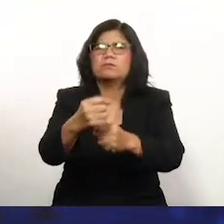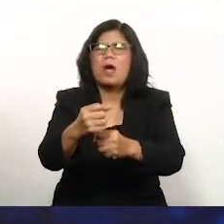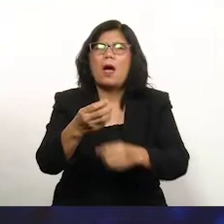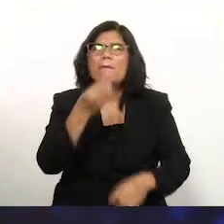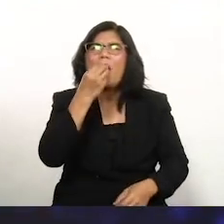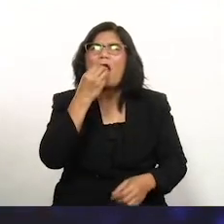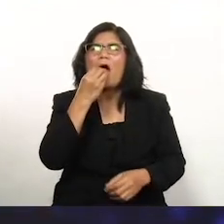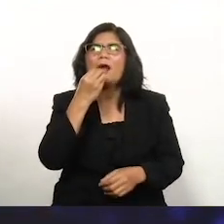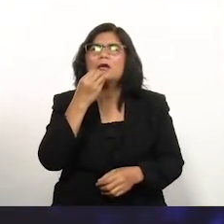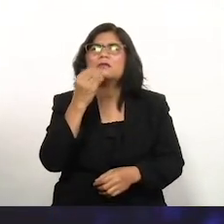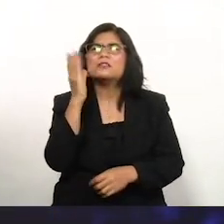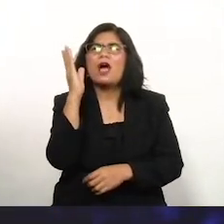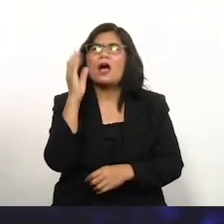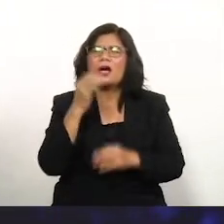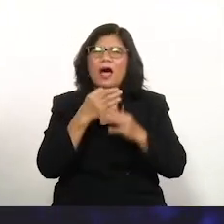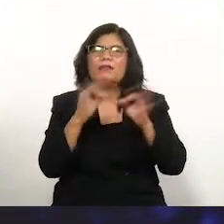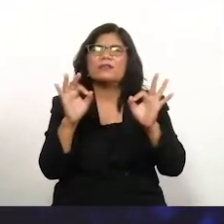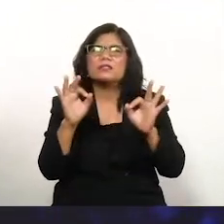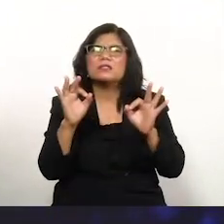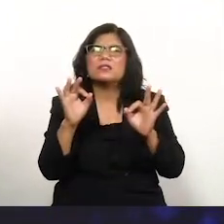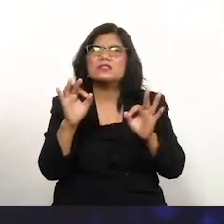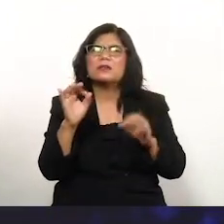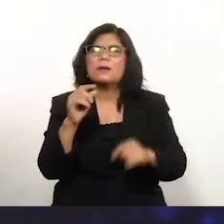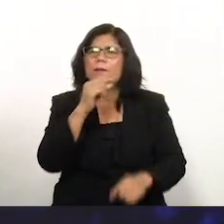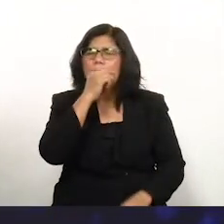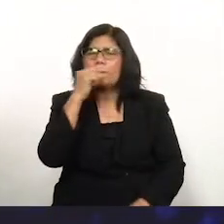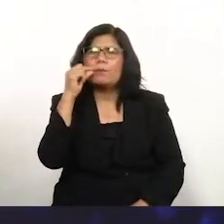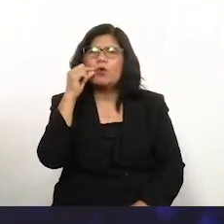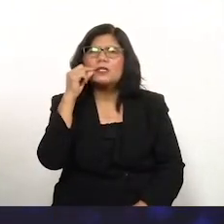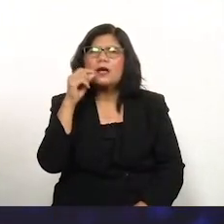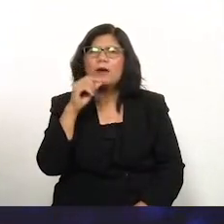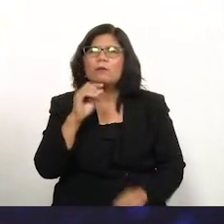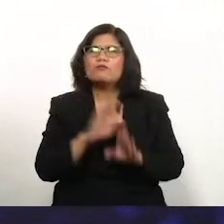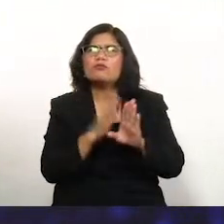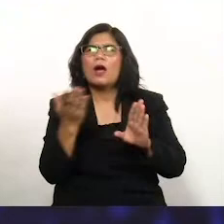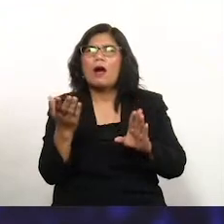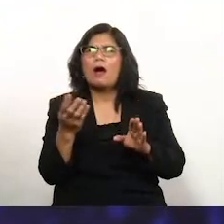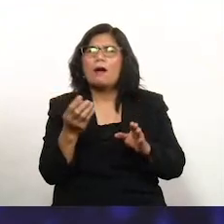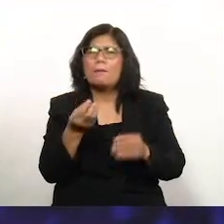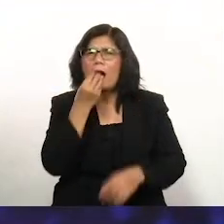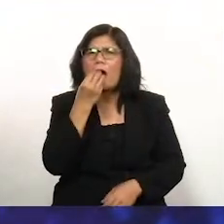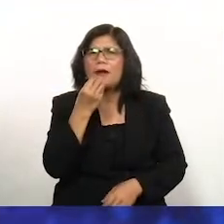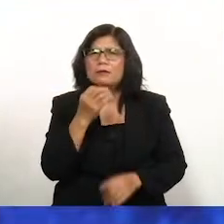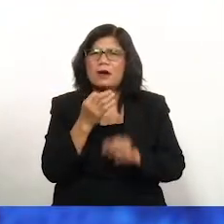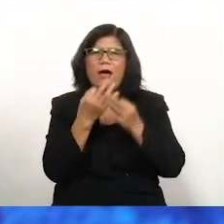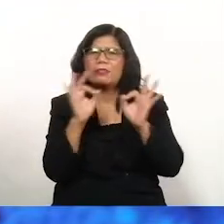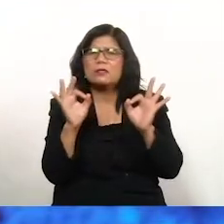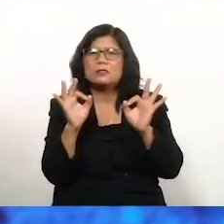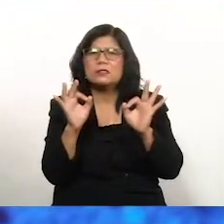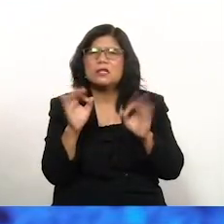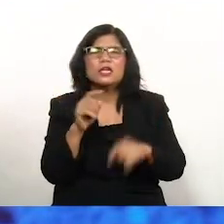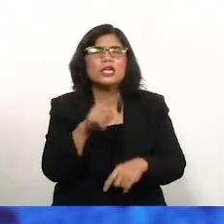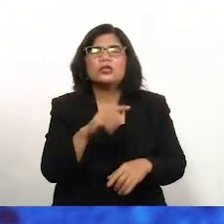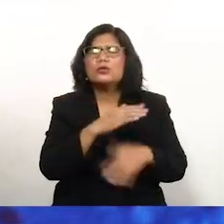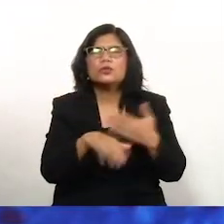makan buka puasa gratis tahun lalu dan banyak hal yang bisa kita buat saudaraku Hai itu semua